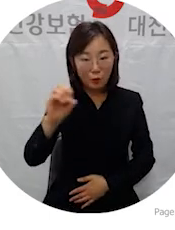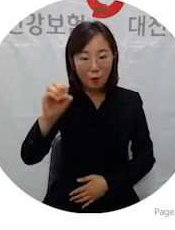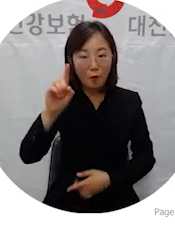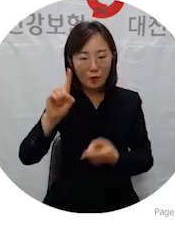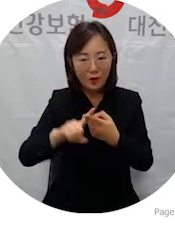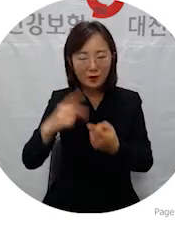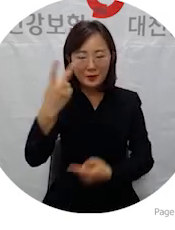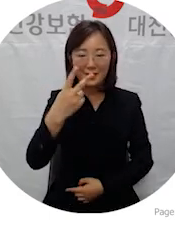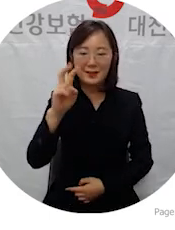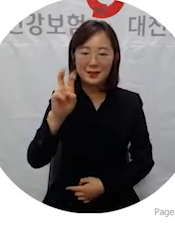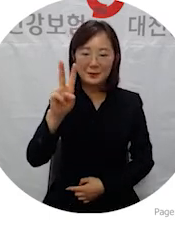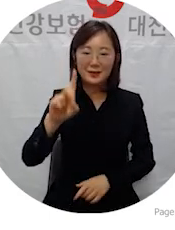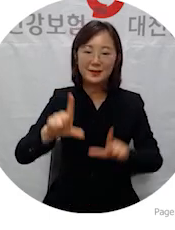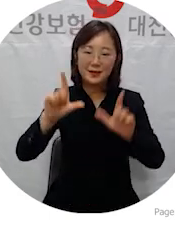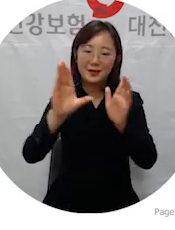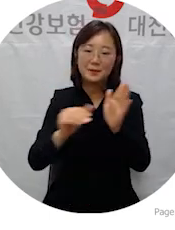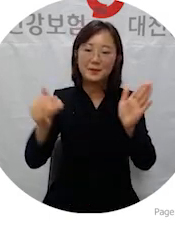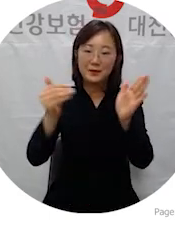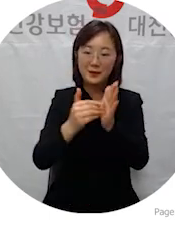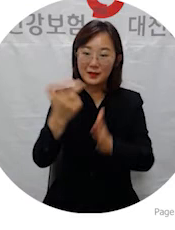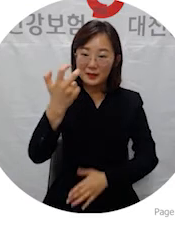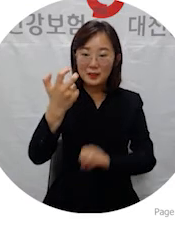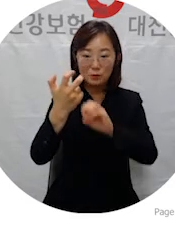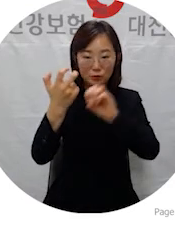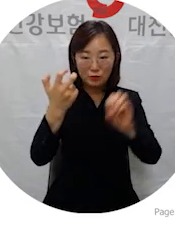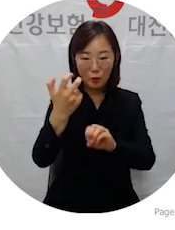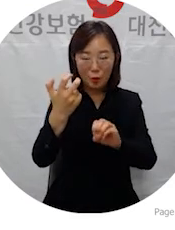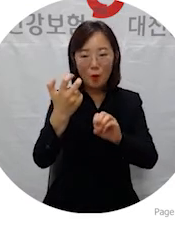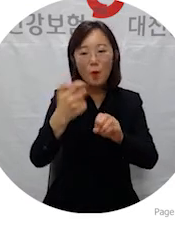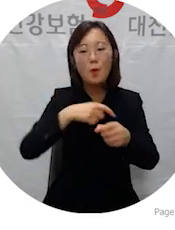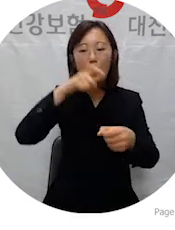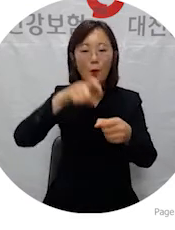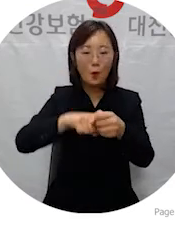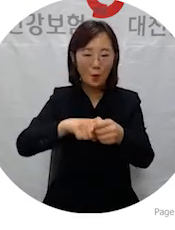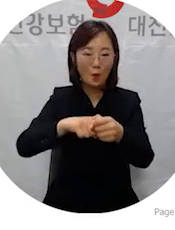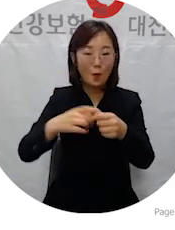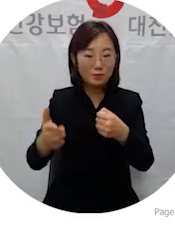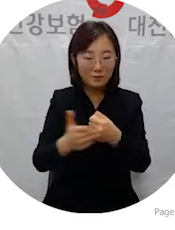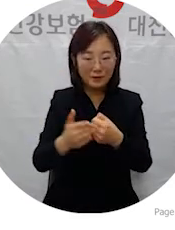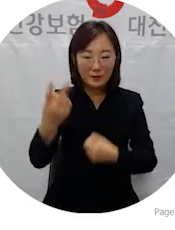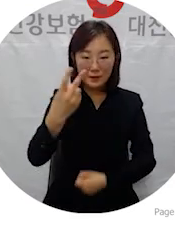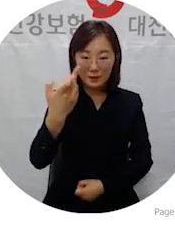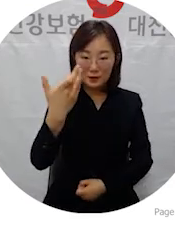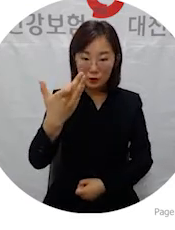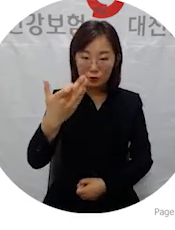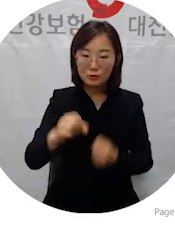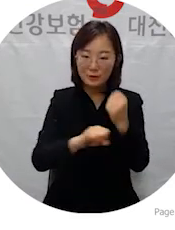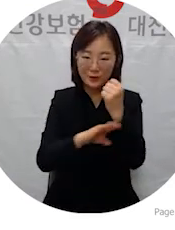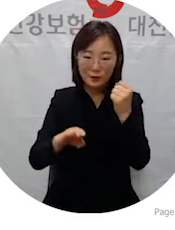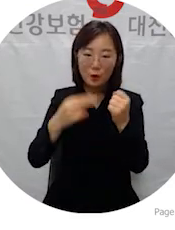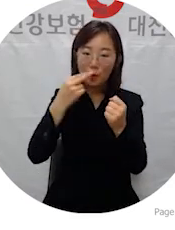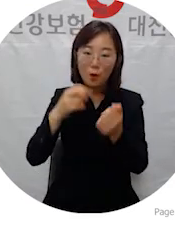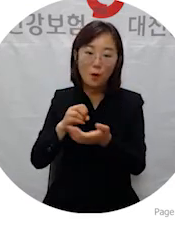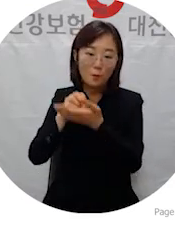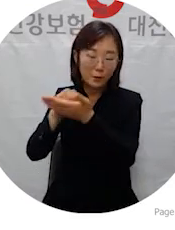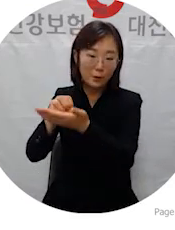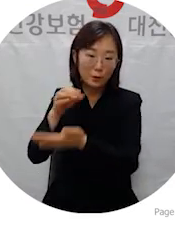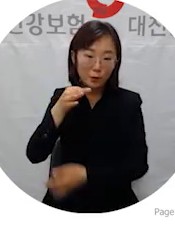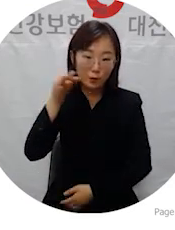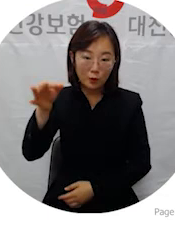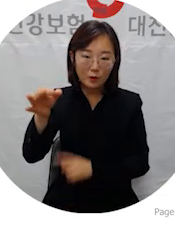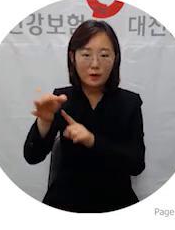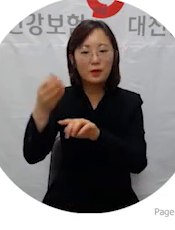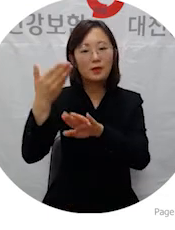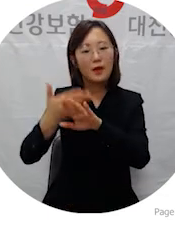70%로 끌어올리고자 합니다. 이를 위해서는 19년 기준 보험료율로 볼 때 선진국 대비